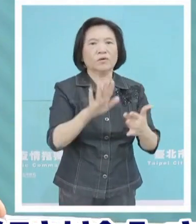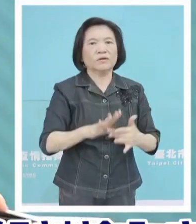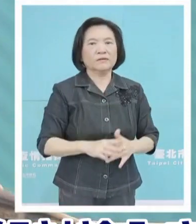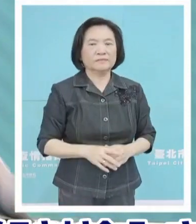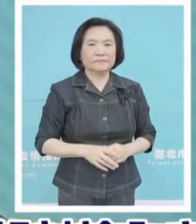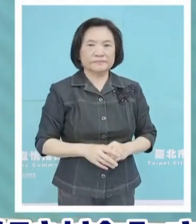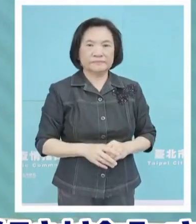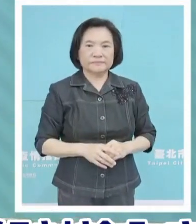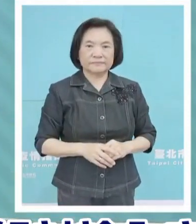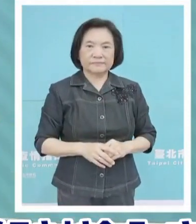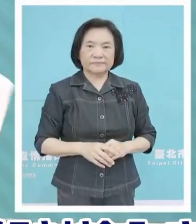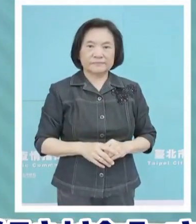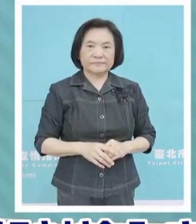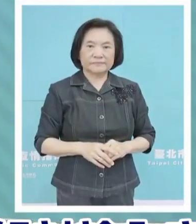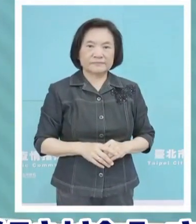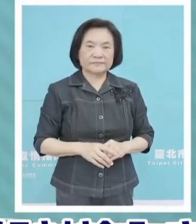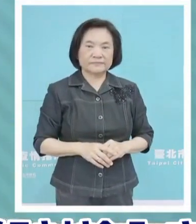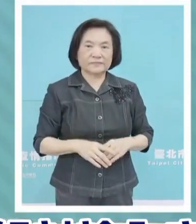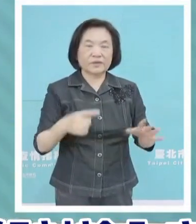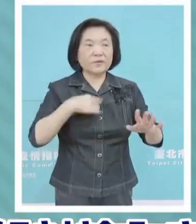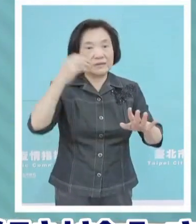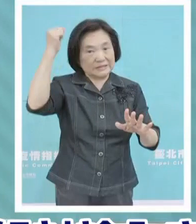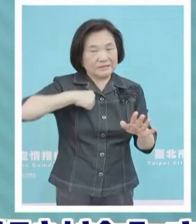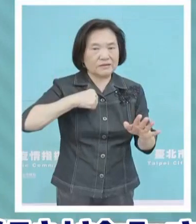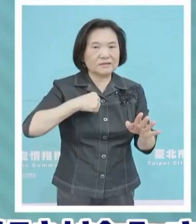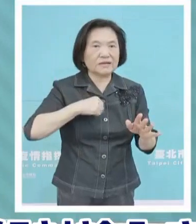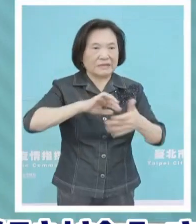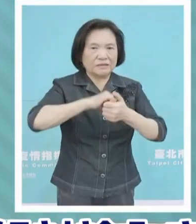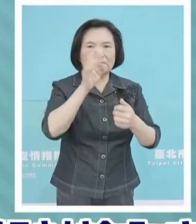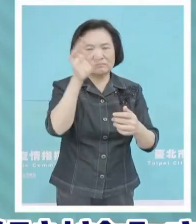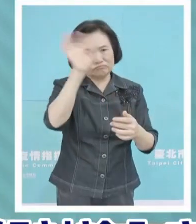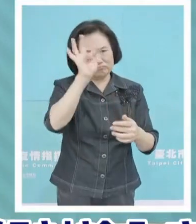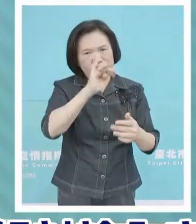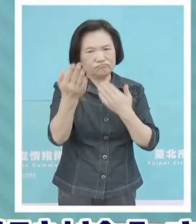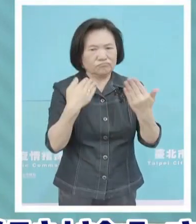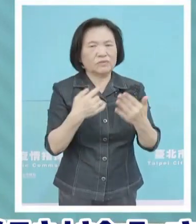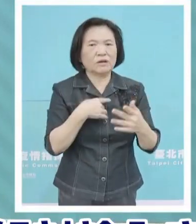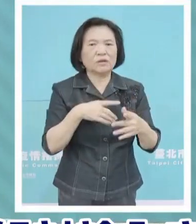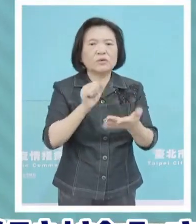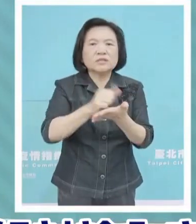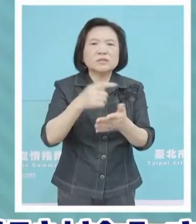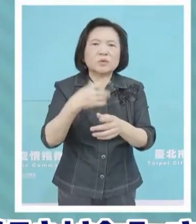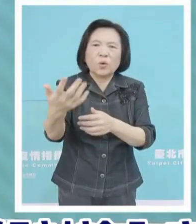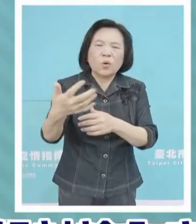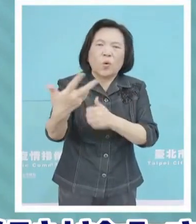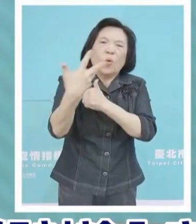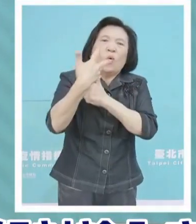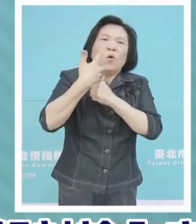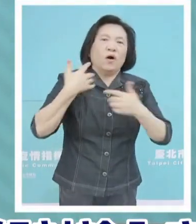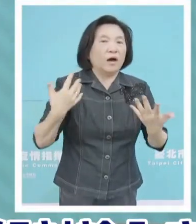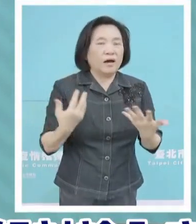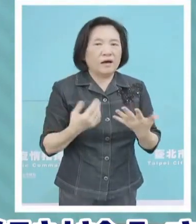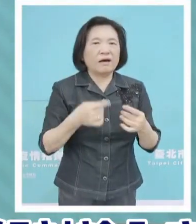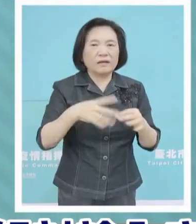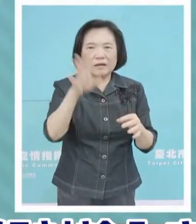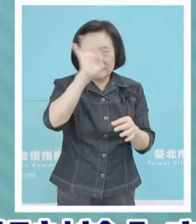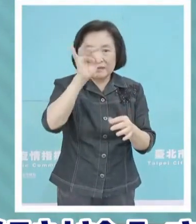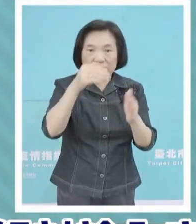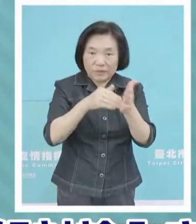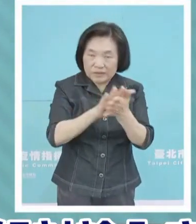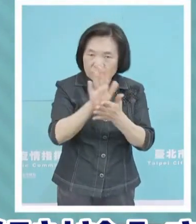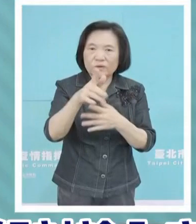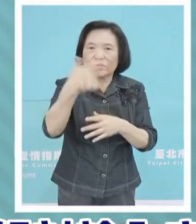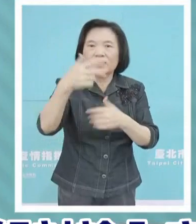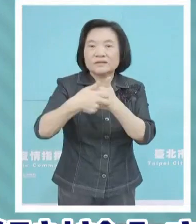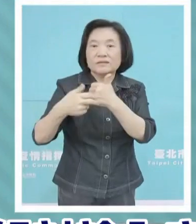早上就要查明清楚，因为记者在追，然后我还写查证后要赶快请卫生局回报卫生